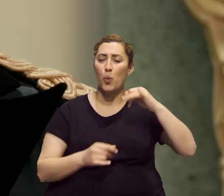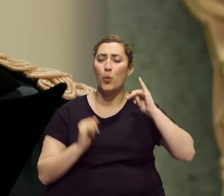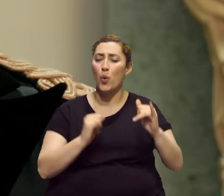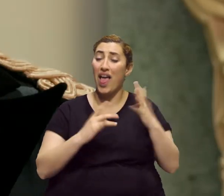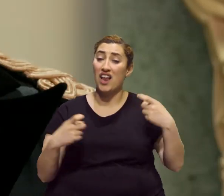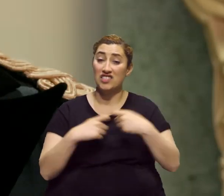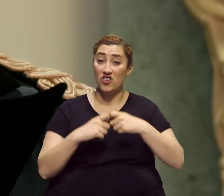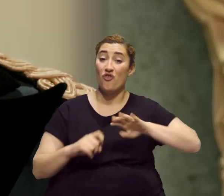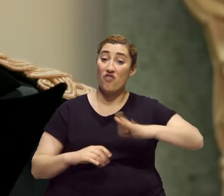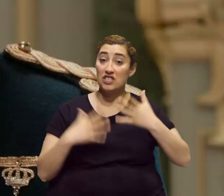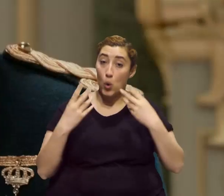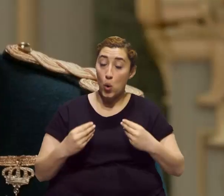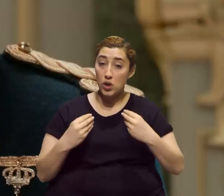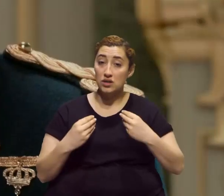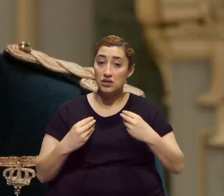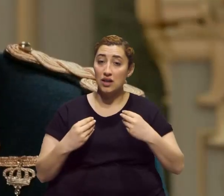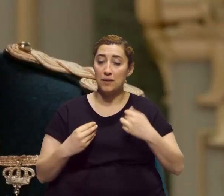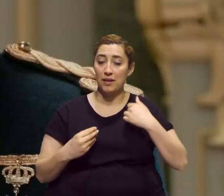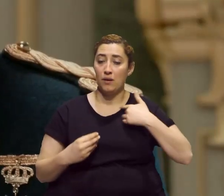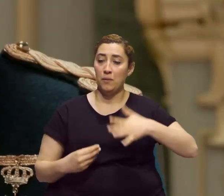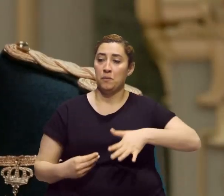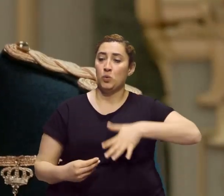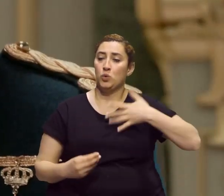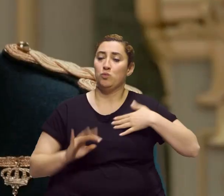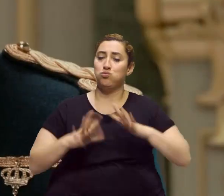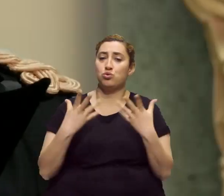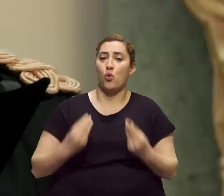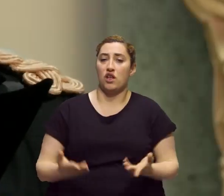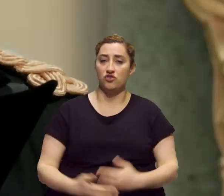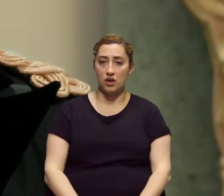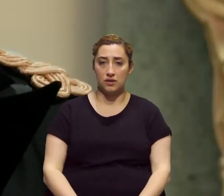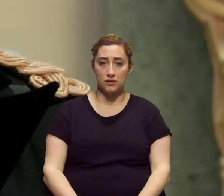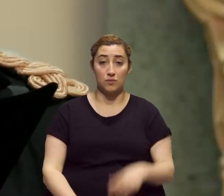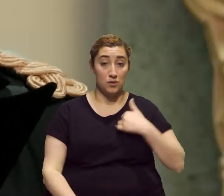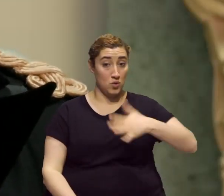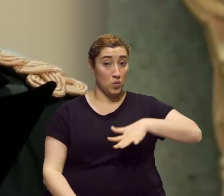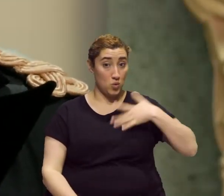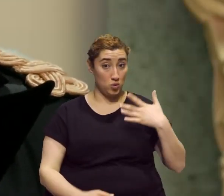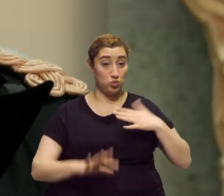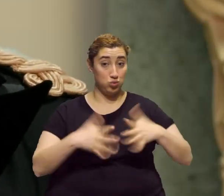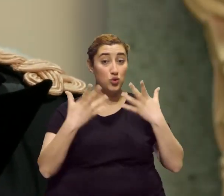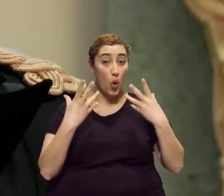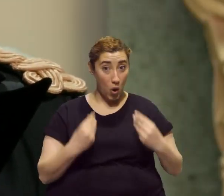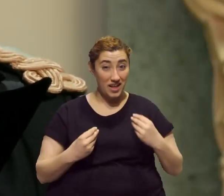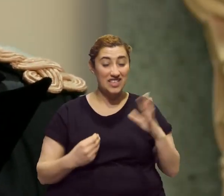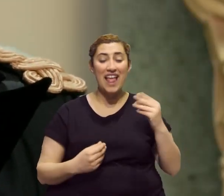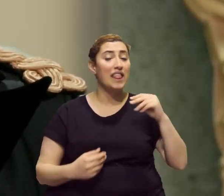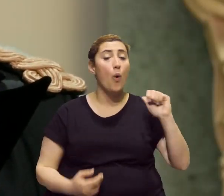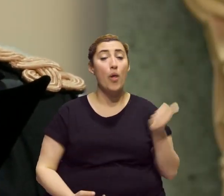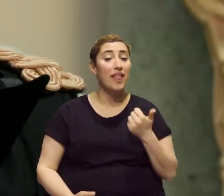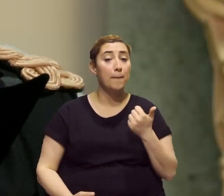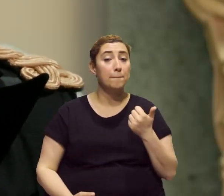Eğer savaşmaktan vazgeçersek milli onurumuzu ayaklar altına almış oluruz. Milli onurumuzu ayaklar altına alacak en önemli